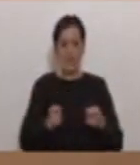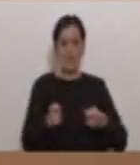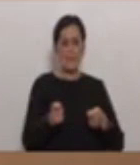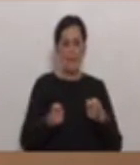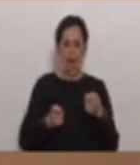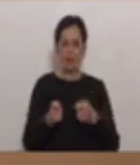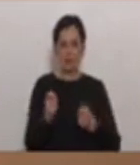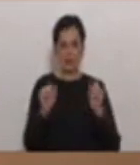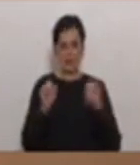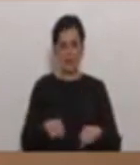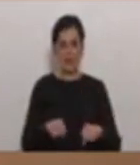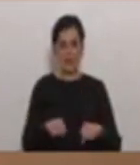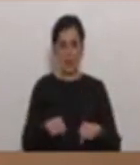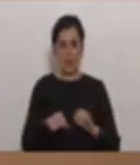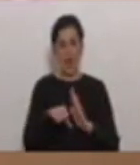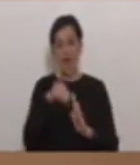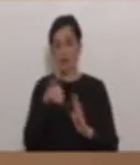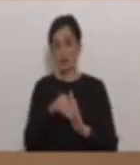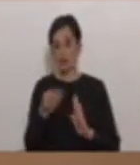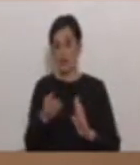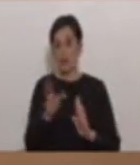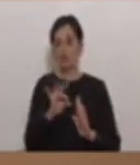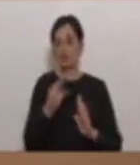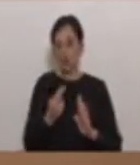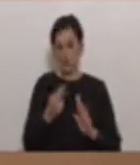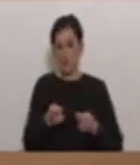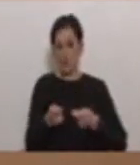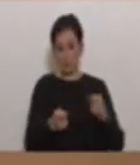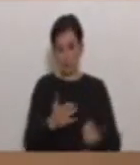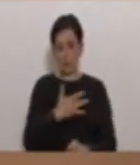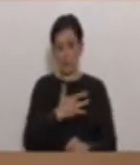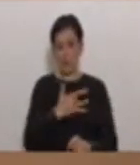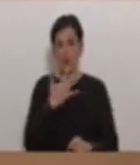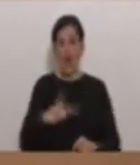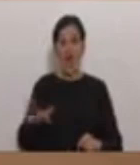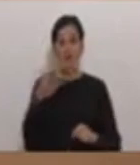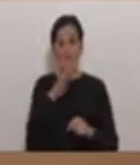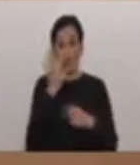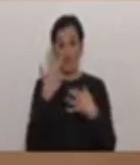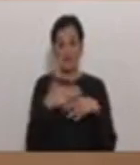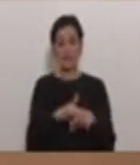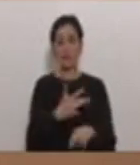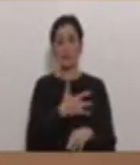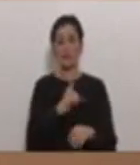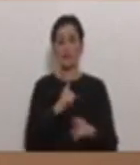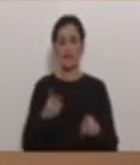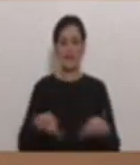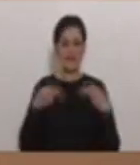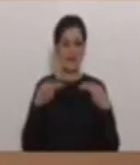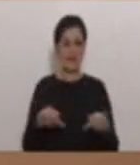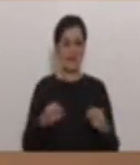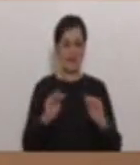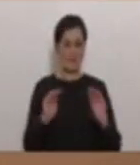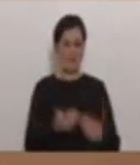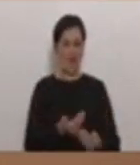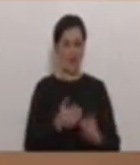zlablobas, arceunebze, socialul manipulația cu lismom. Europa și integrația cu lismom, criminalebis, nakleb